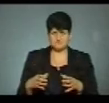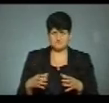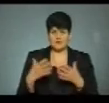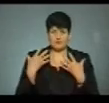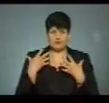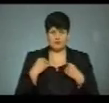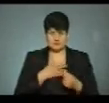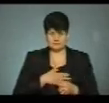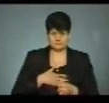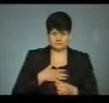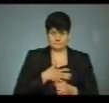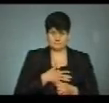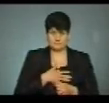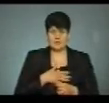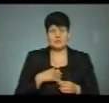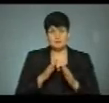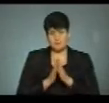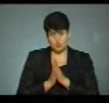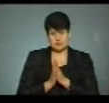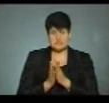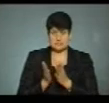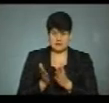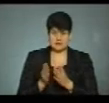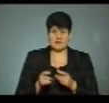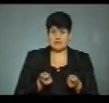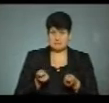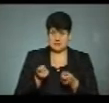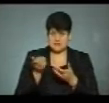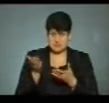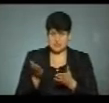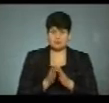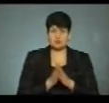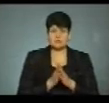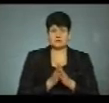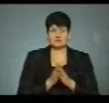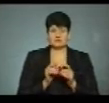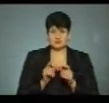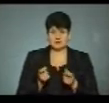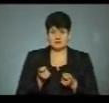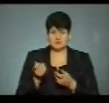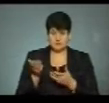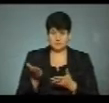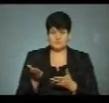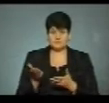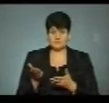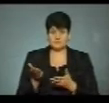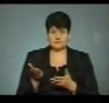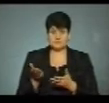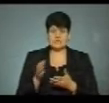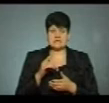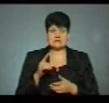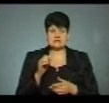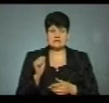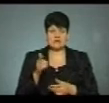вже занепокоїлися ми. І просили адміністрацію школи, ну, тобто там завоспа,